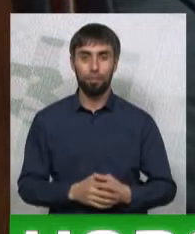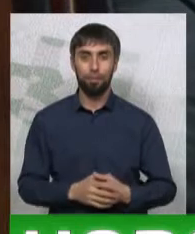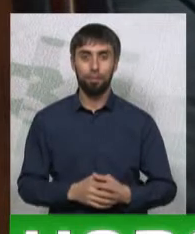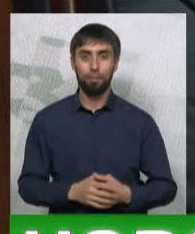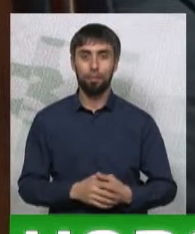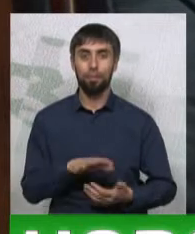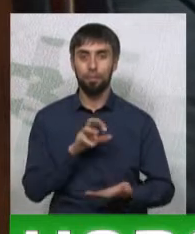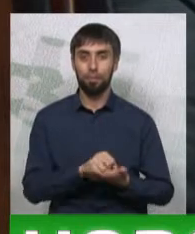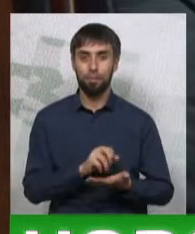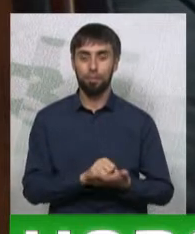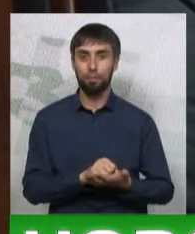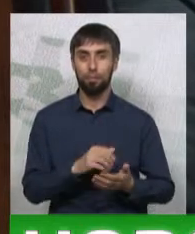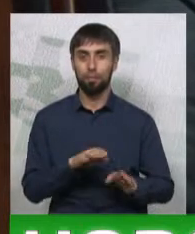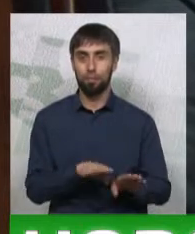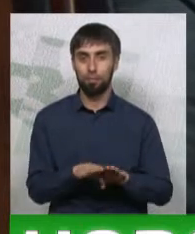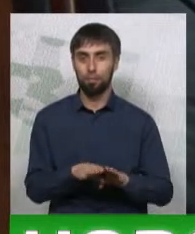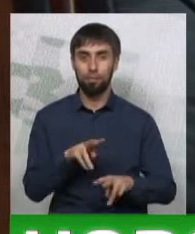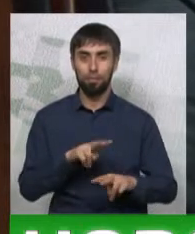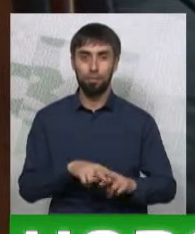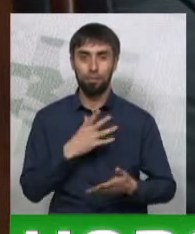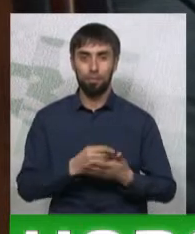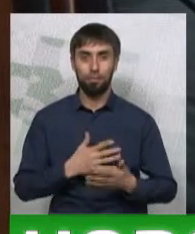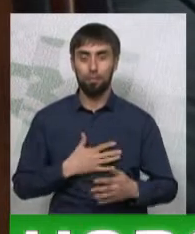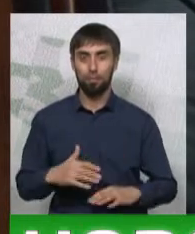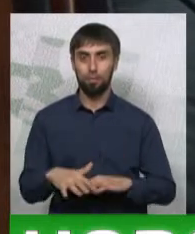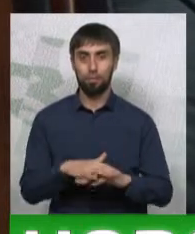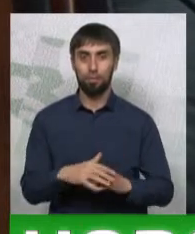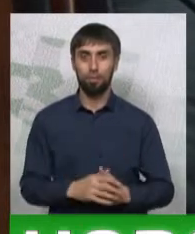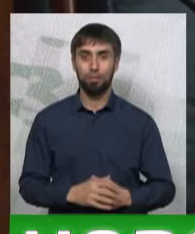проявить, занять соответствующее место в нашем обществе,